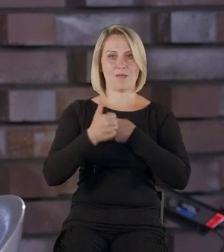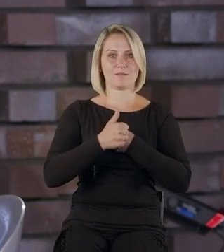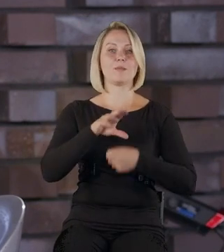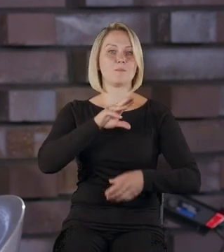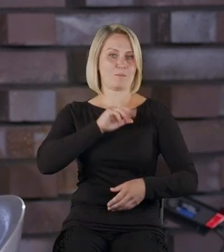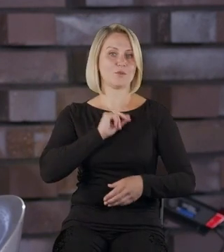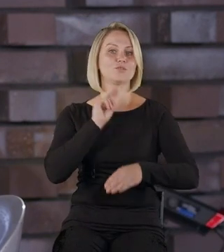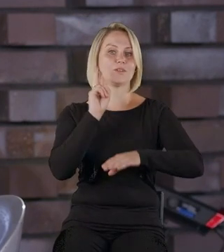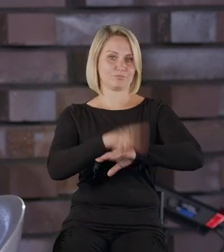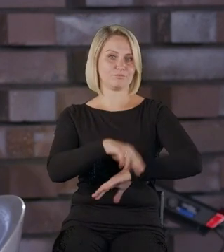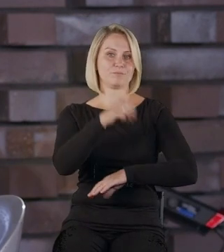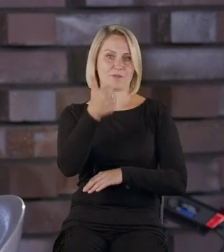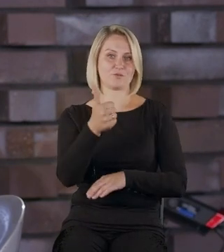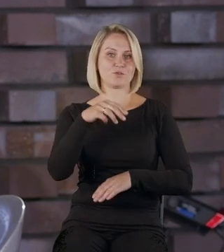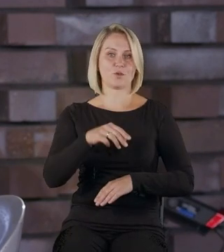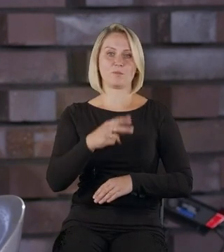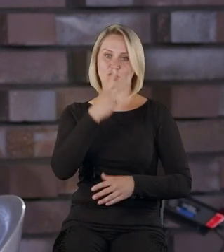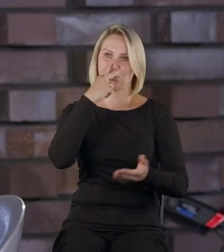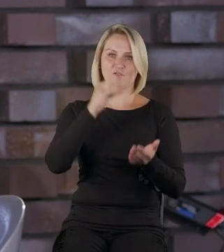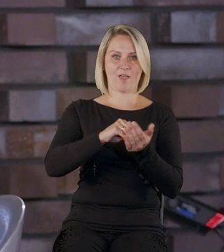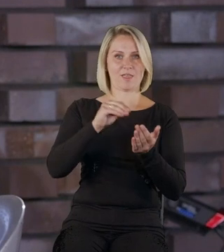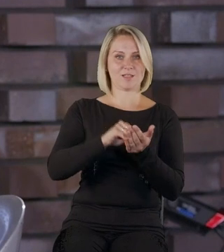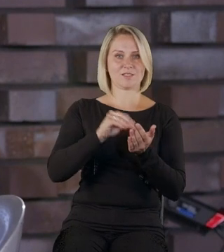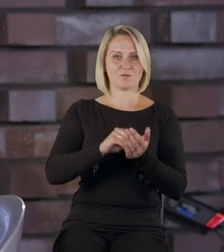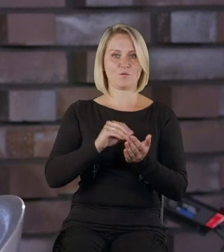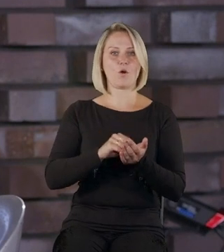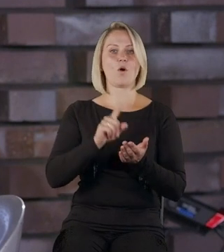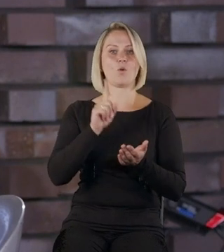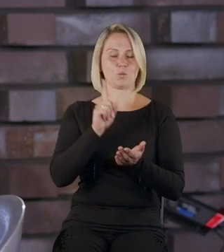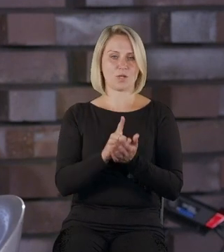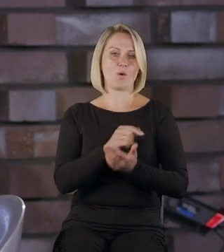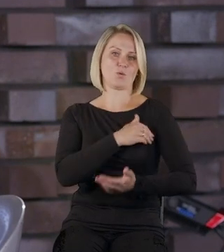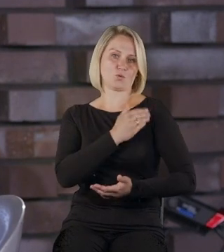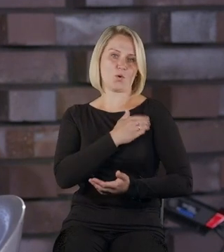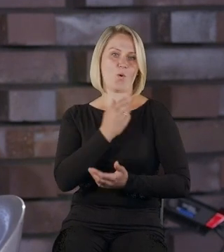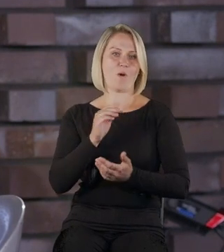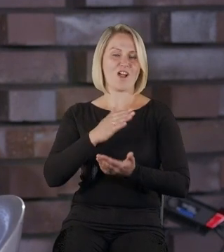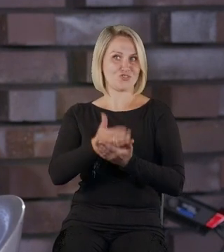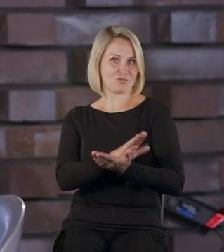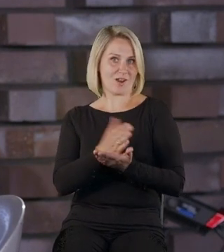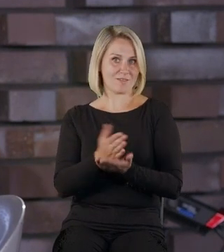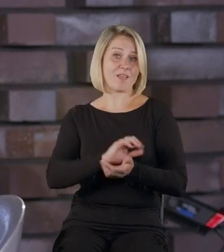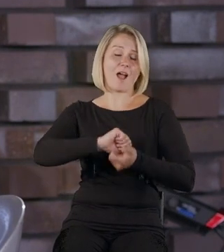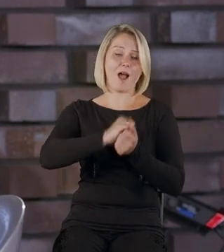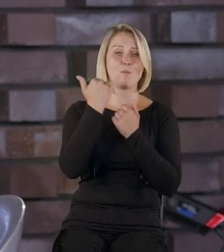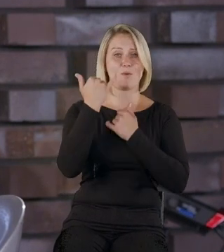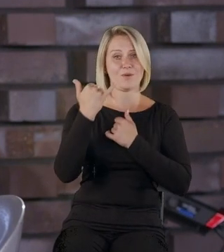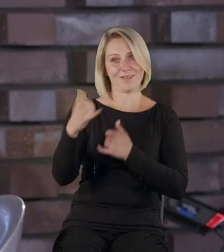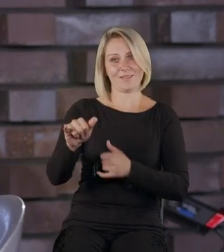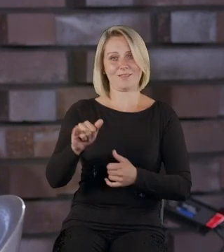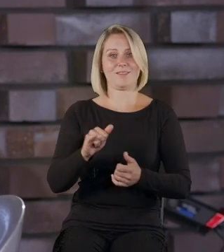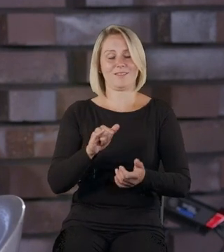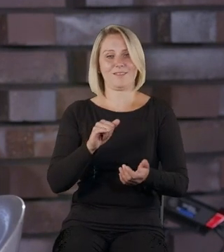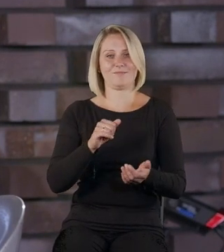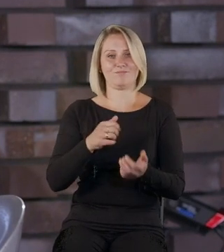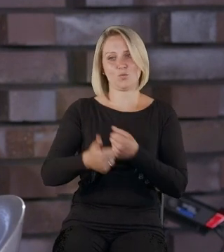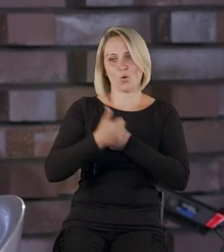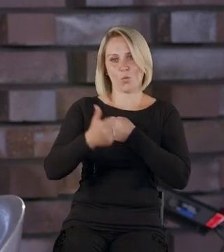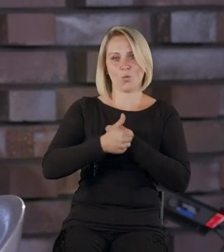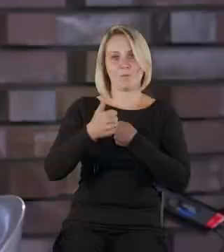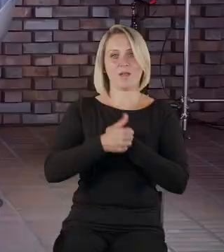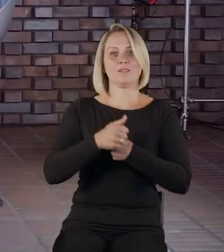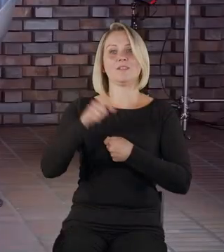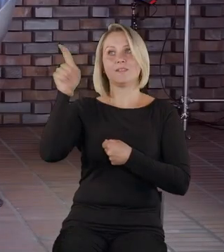podjęcie studiów pierwszego stopnia, jest świadectwo ukończenia szkoły średniej lub inny dokument, który upoważnia do podjęcia studiów pierwszego stopnia w kraju